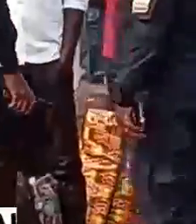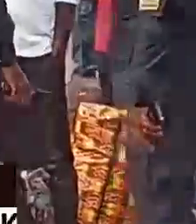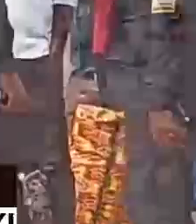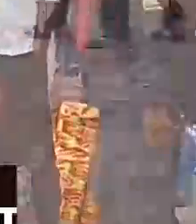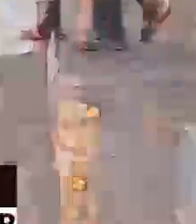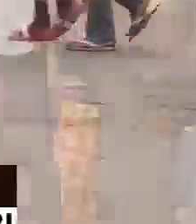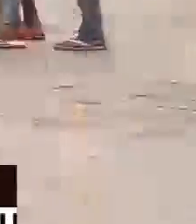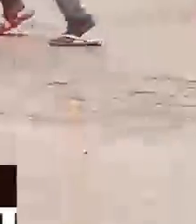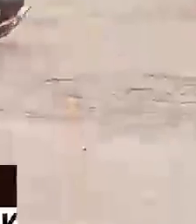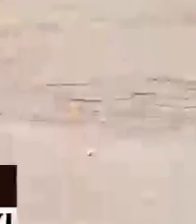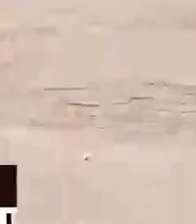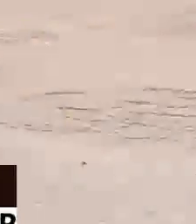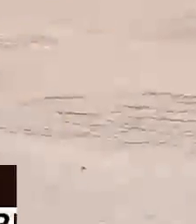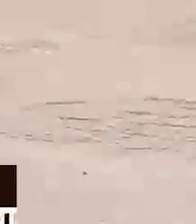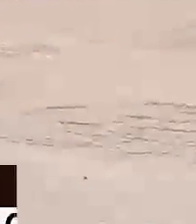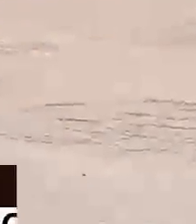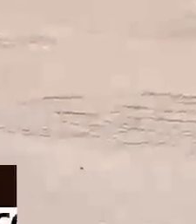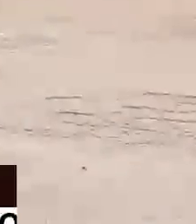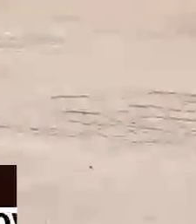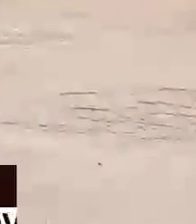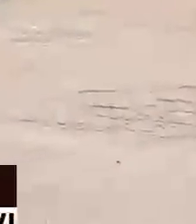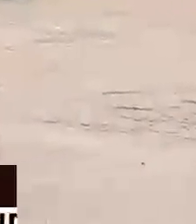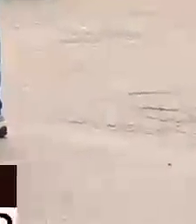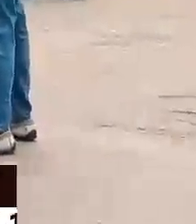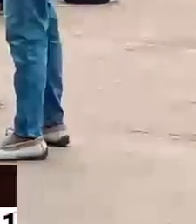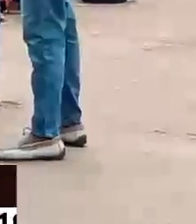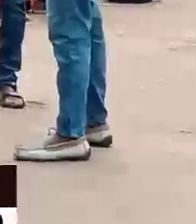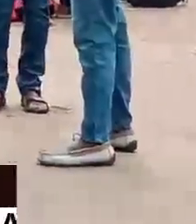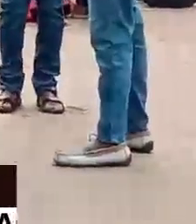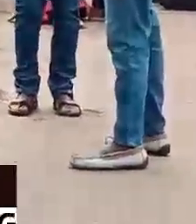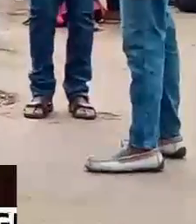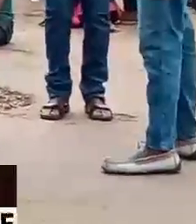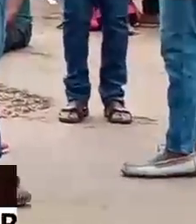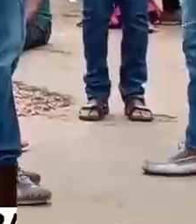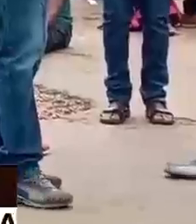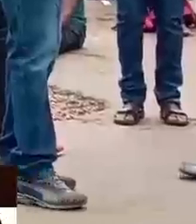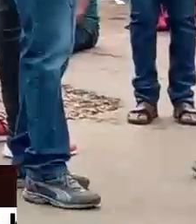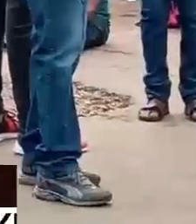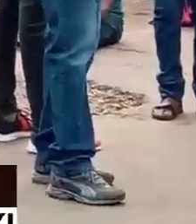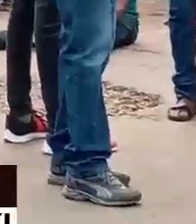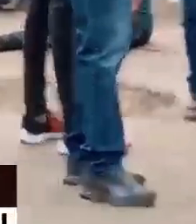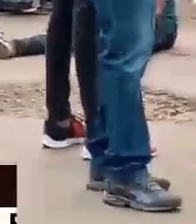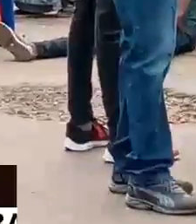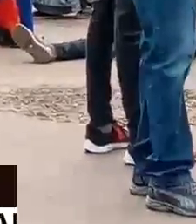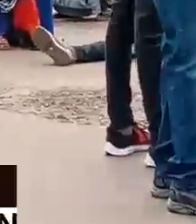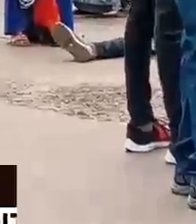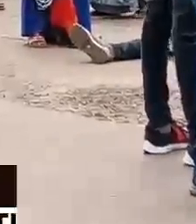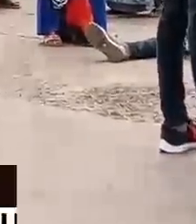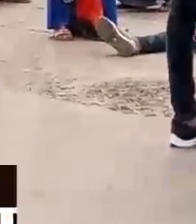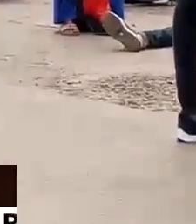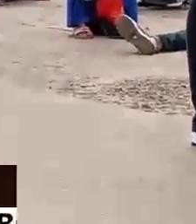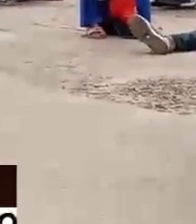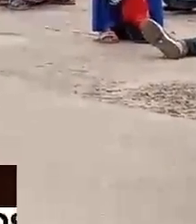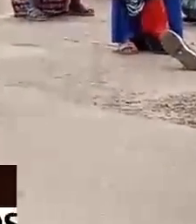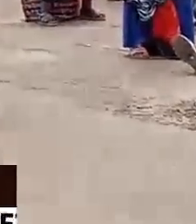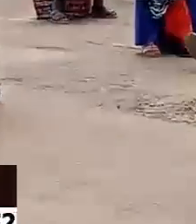ya 18 Mutarama abatuye mu mujyi wa Kigali wanashyizwe muri gahunda ya guma mu rugo bahawe umunsi umwe wo guhaha ndetse no gutaha ku bari batari